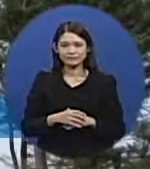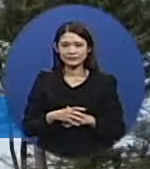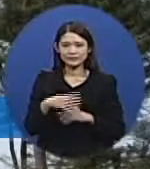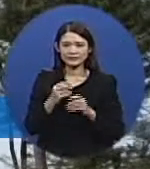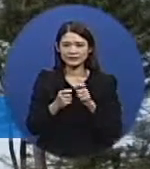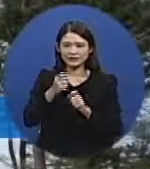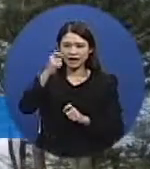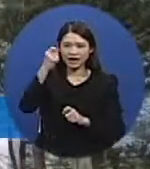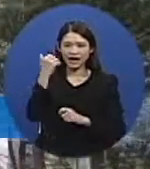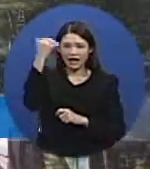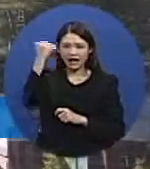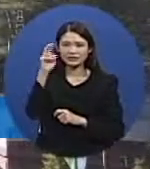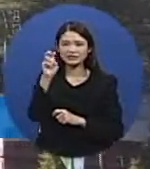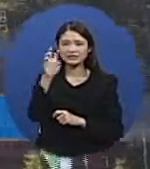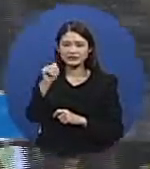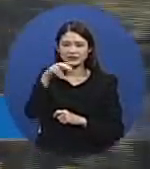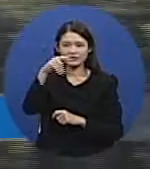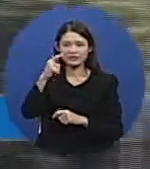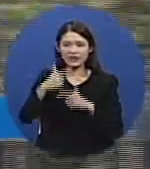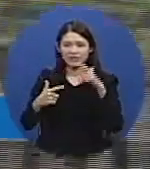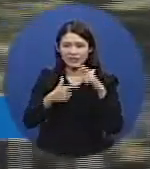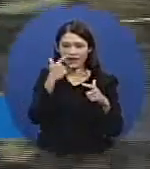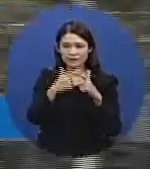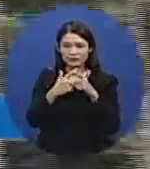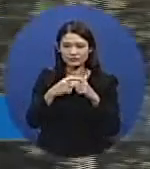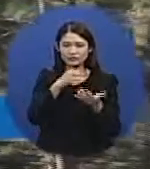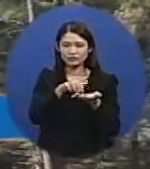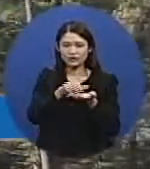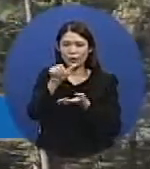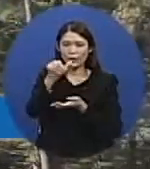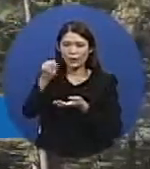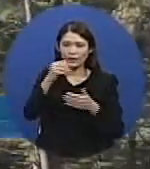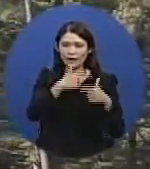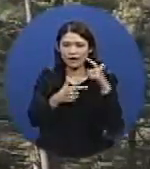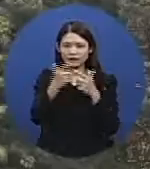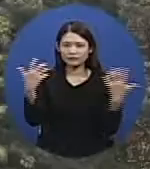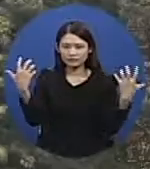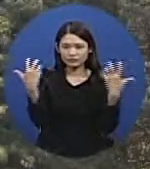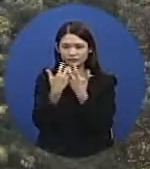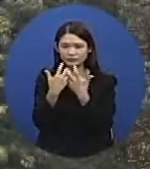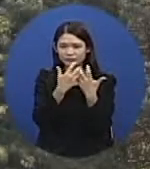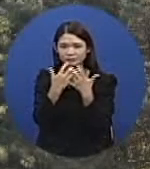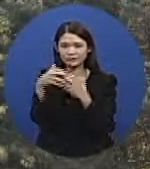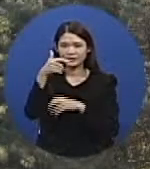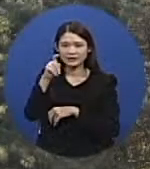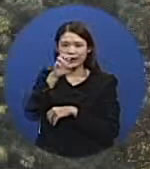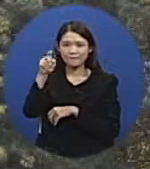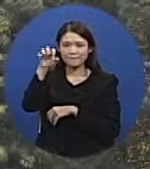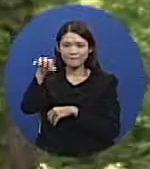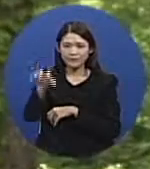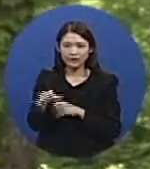20m의 큰 키를 자랑하는 잣나무. 잣나무 5만여 그루가 울창한 숲을 이룬 이곳은 가평